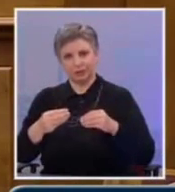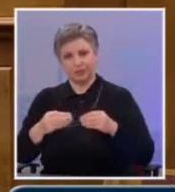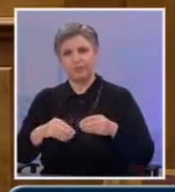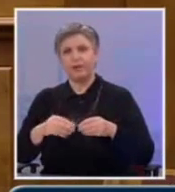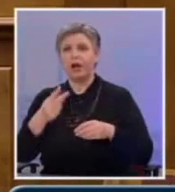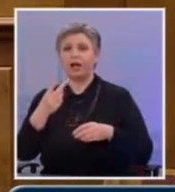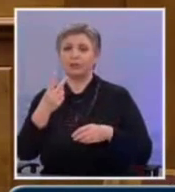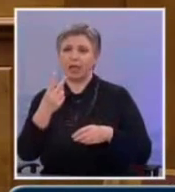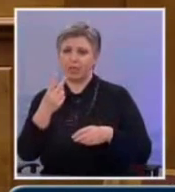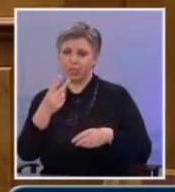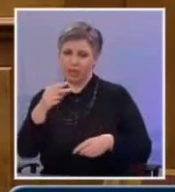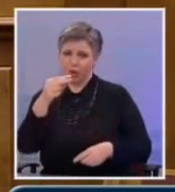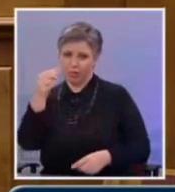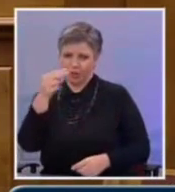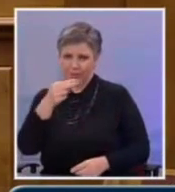ενός.